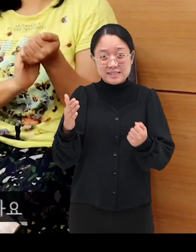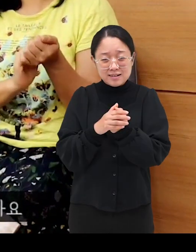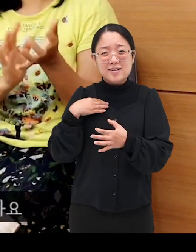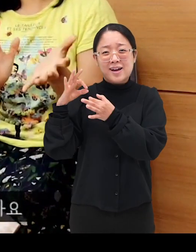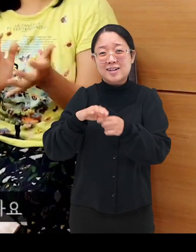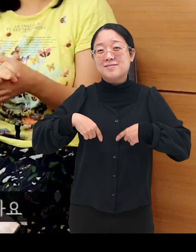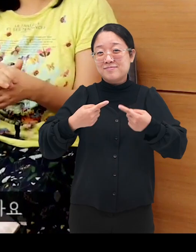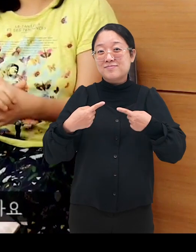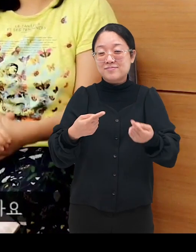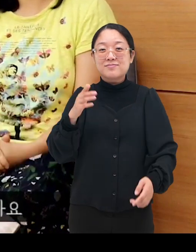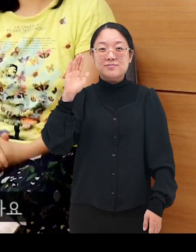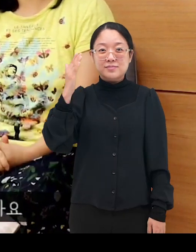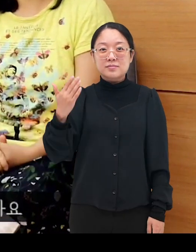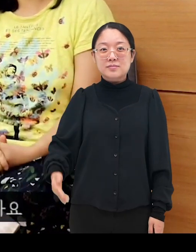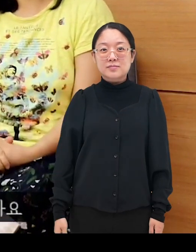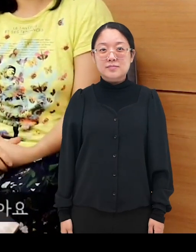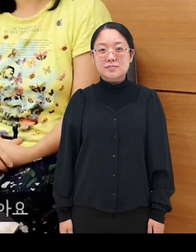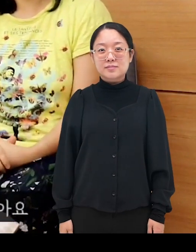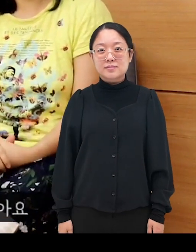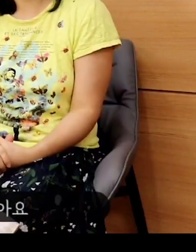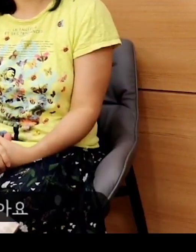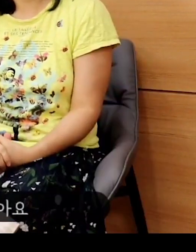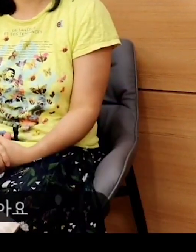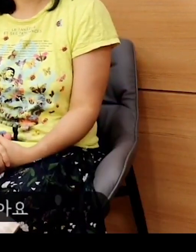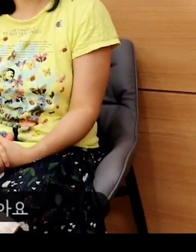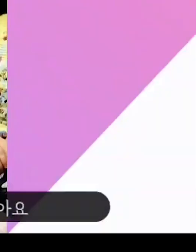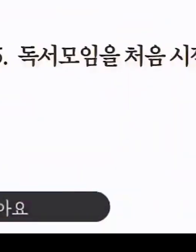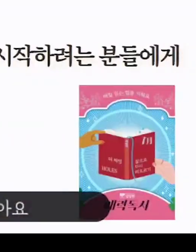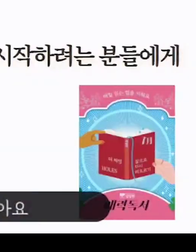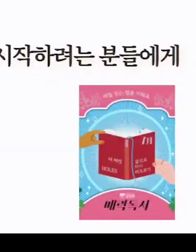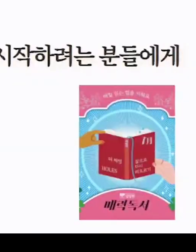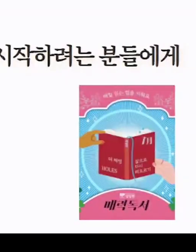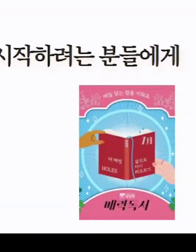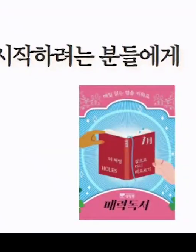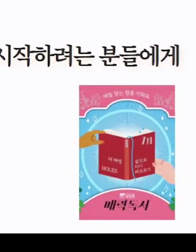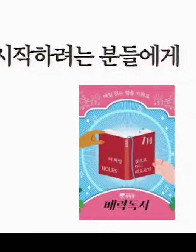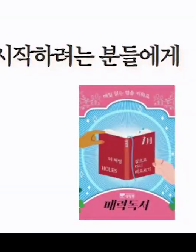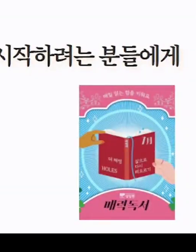읽고 그런 게 너무 좋아요. 그래서 독서를 계속 하게 되는 것 같아요.